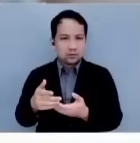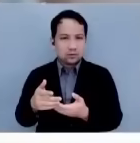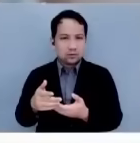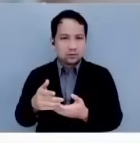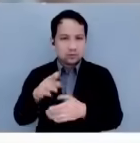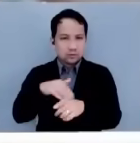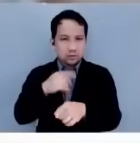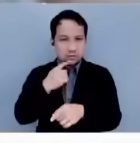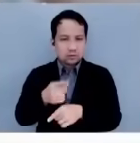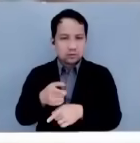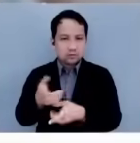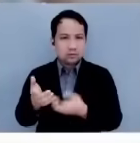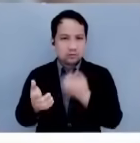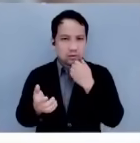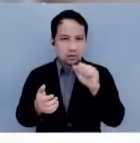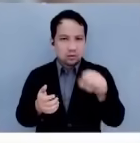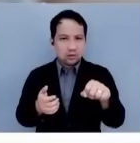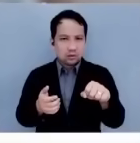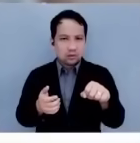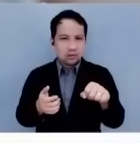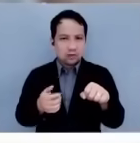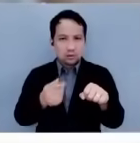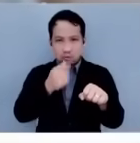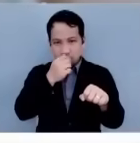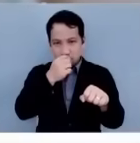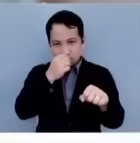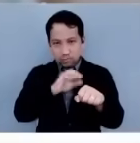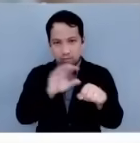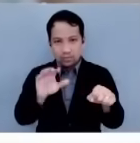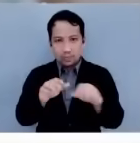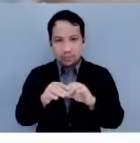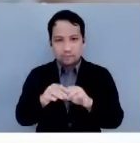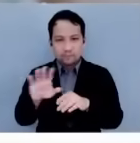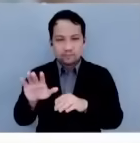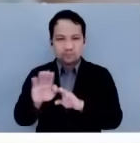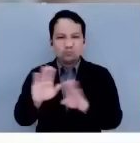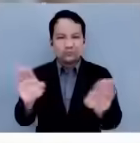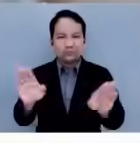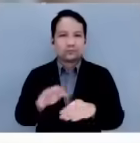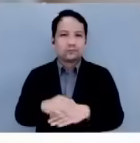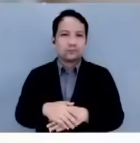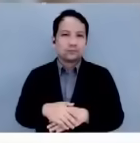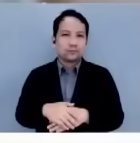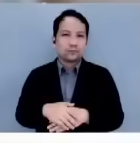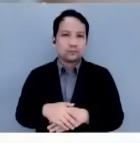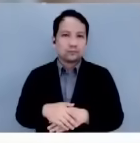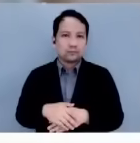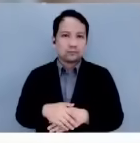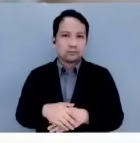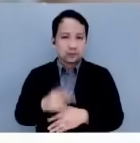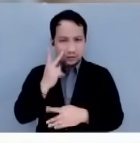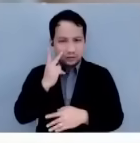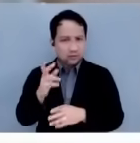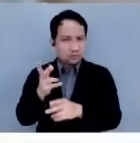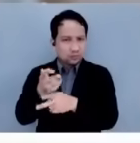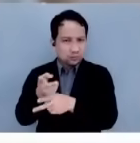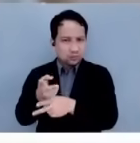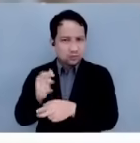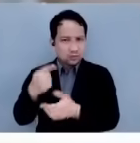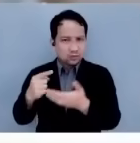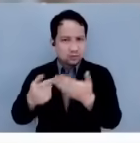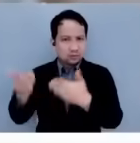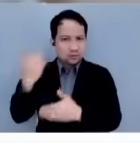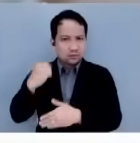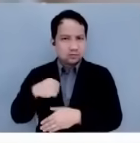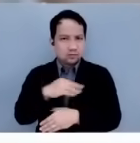ka sabi mo klaruhin ko lang sir tulp ha hindi ko bini-baby itong mga tao na ito ha ah kahit na mga dati ko itong mga